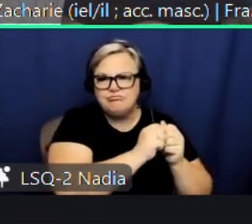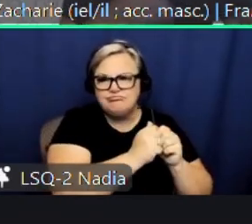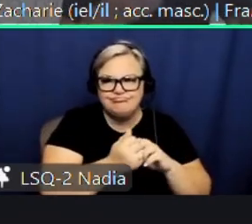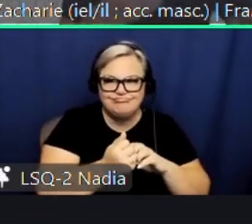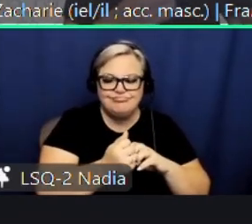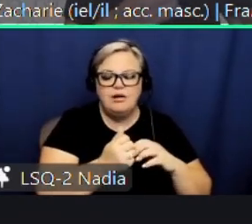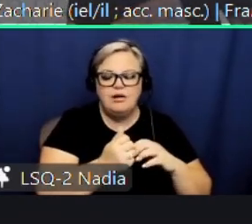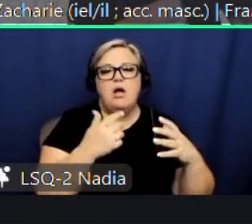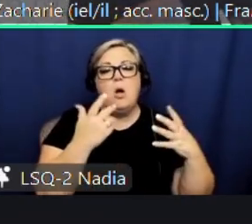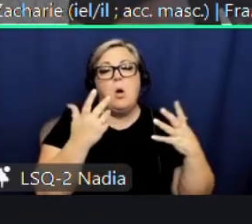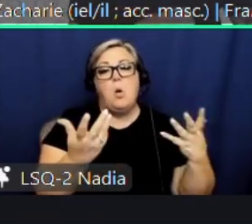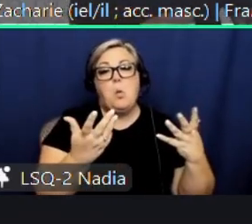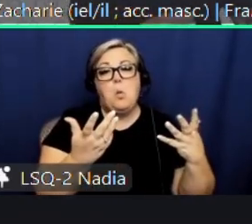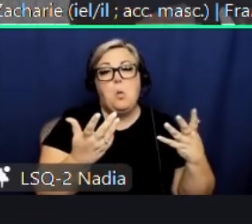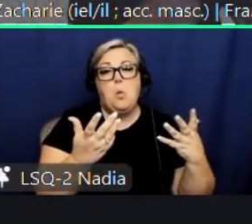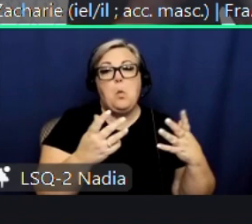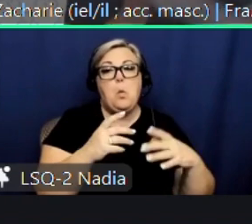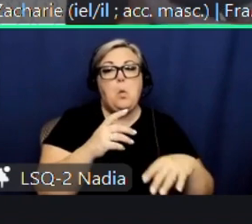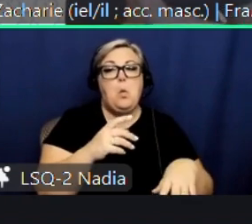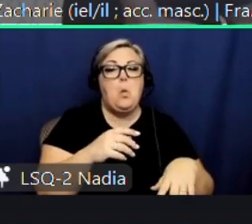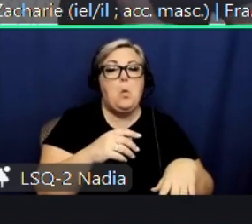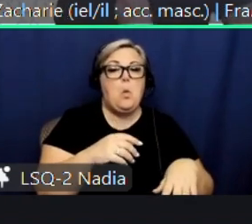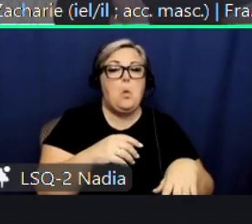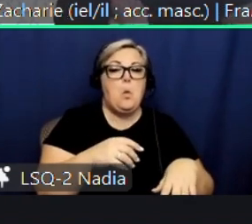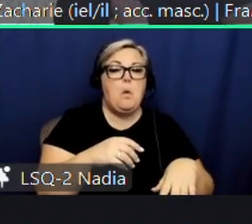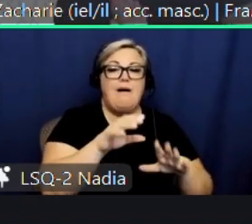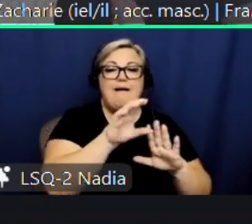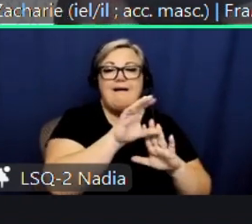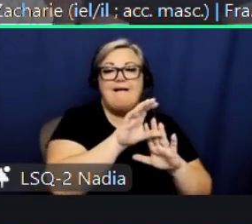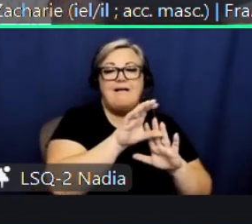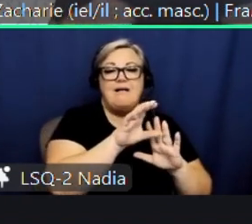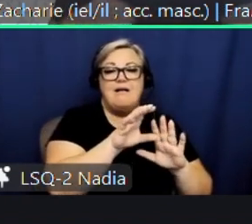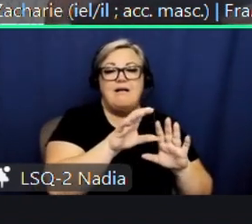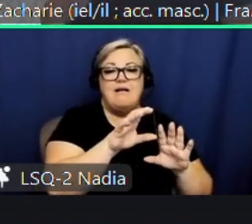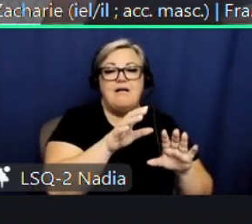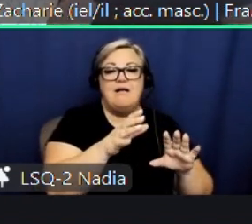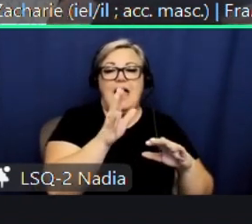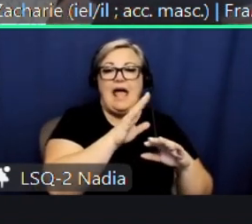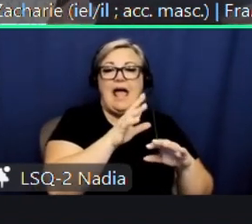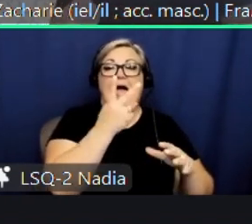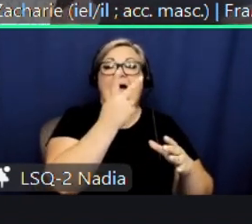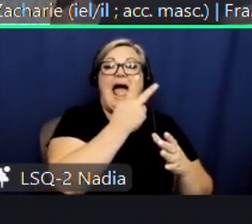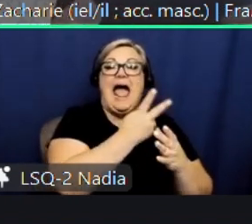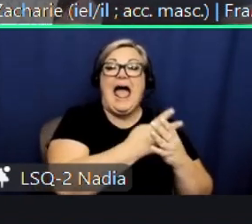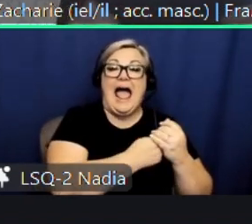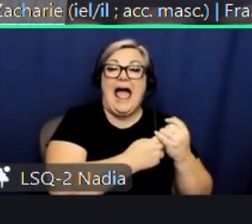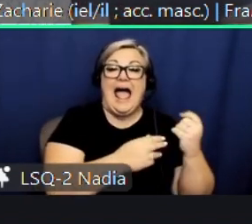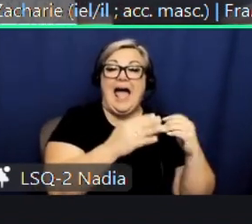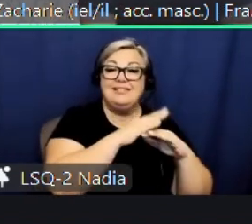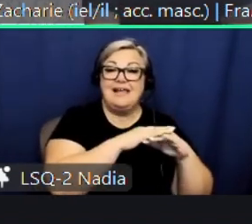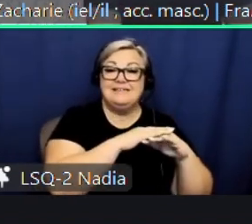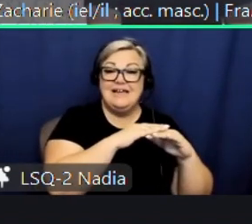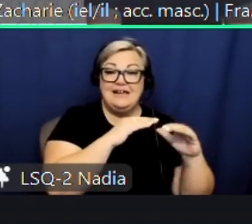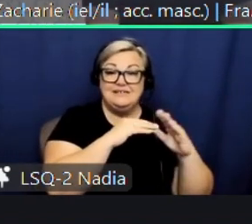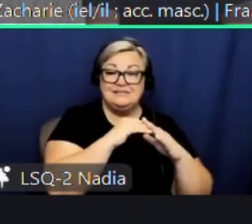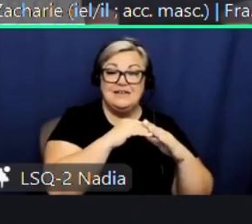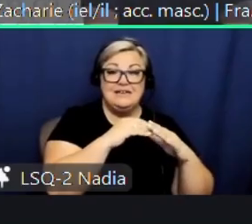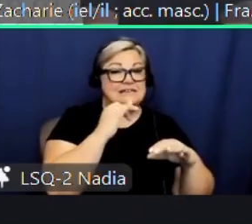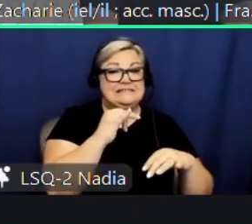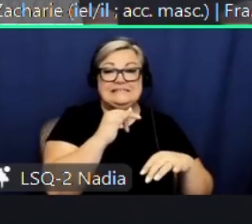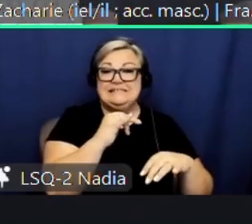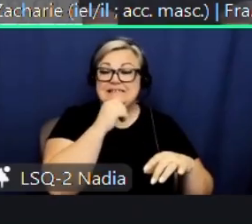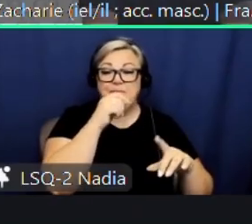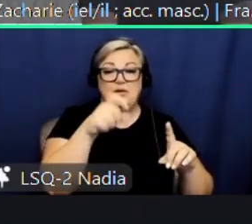les caractéristiques sexuelles d'une personne intersexe si ce n'est pas médicalement nécessaire pour répondre